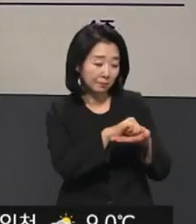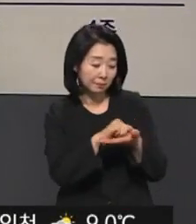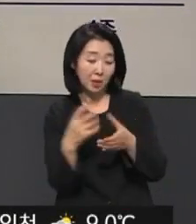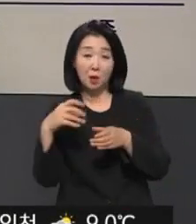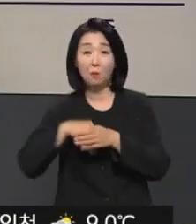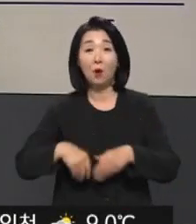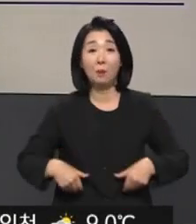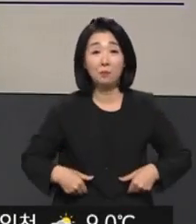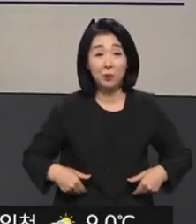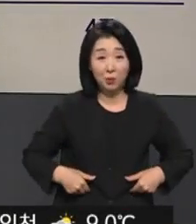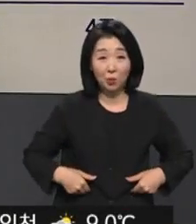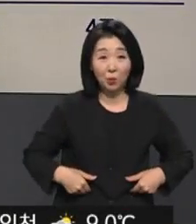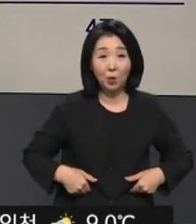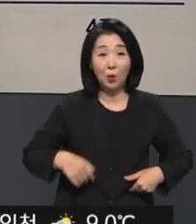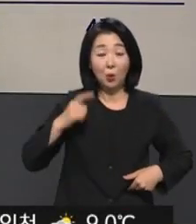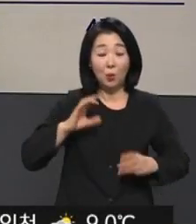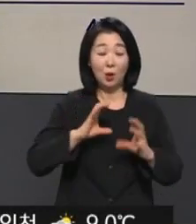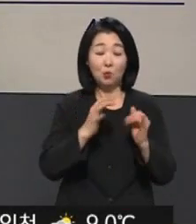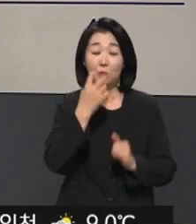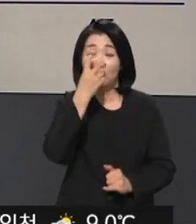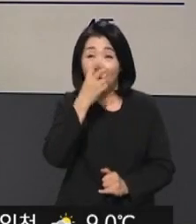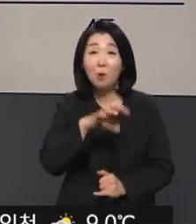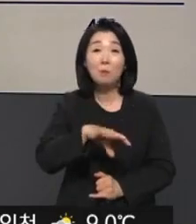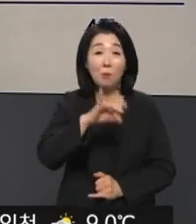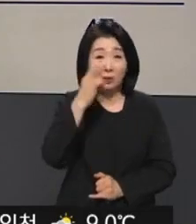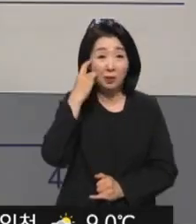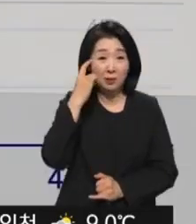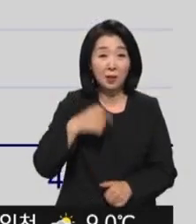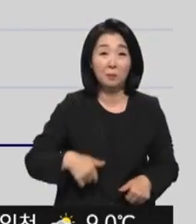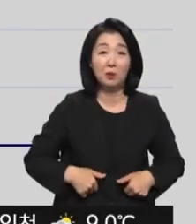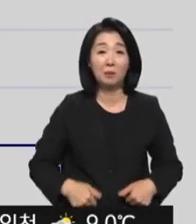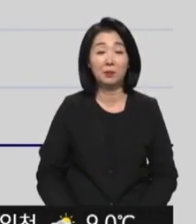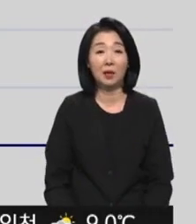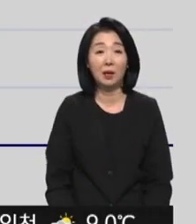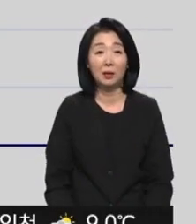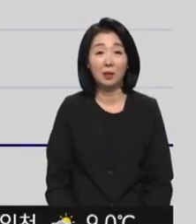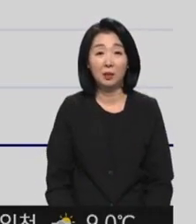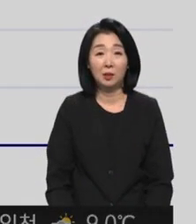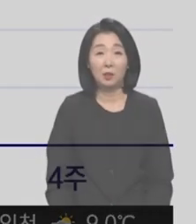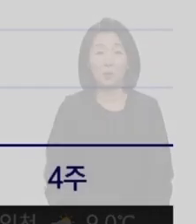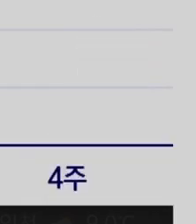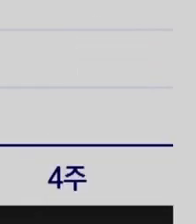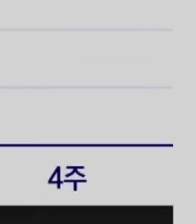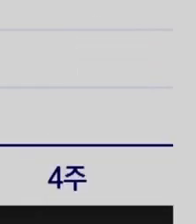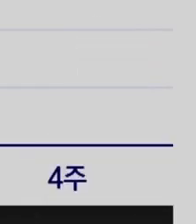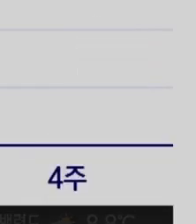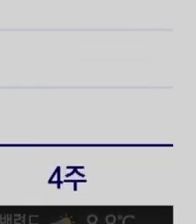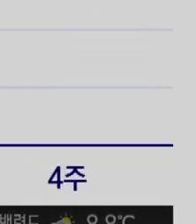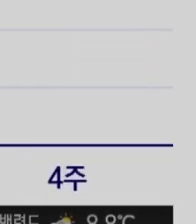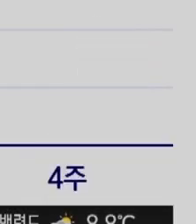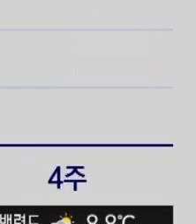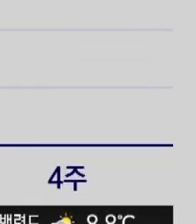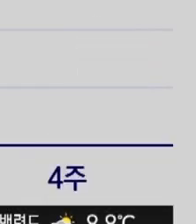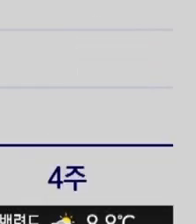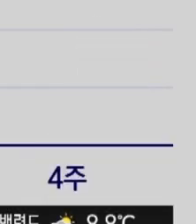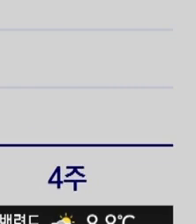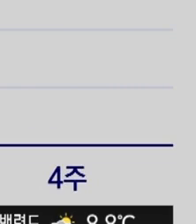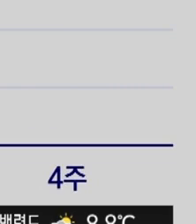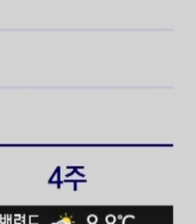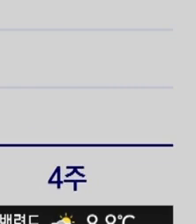이 얘기가 나온 김에 국민 여론부터 살펴보고 갑니다. 오늘 리얼미터가 발표한 윤 대통령 국정수행